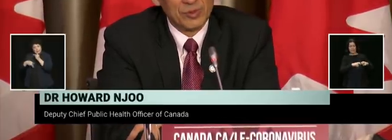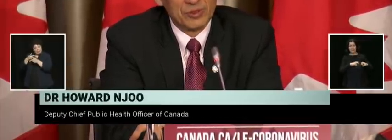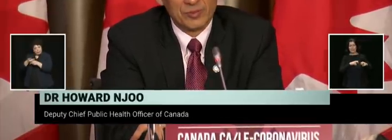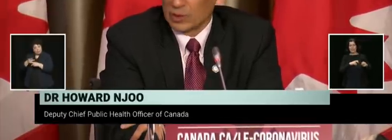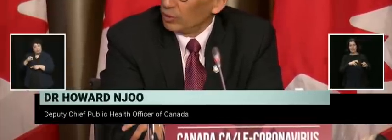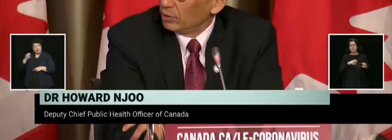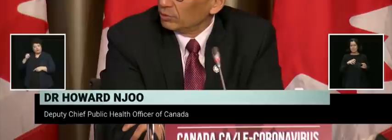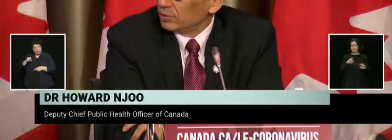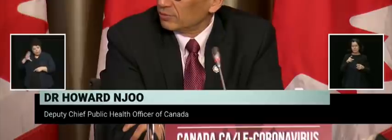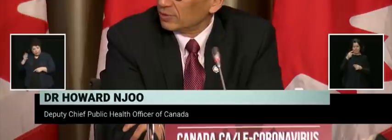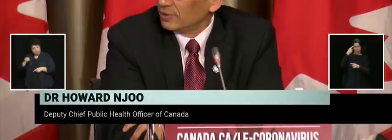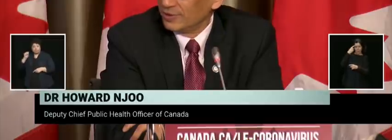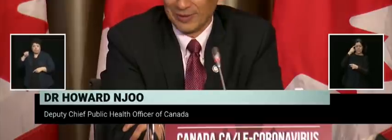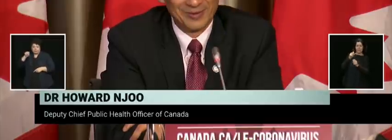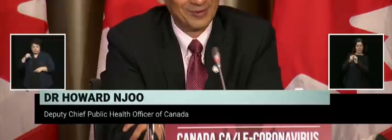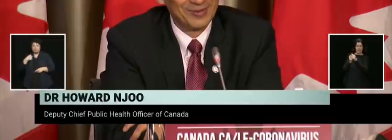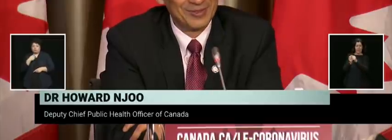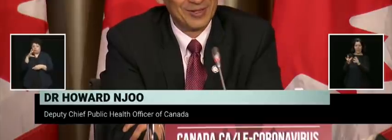Je ne sais pas quoi d'autre.